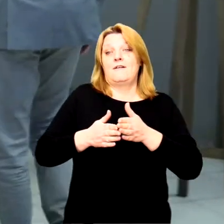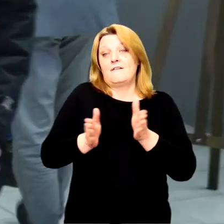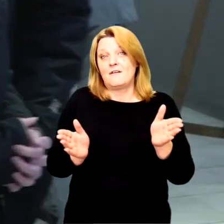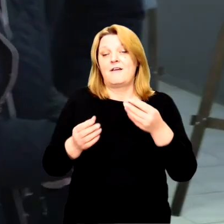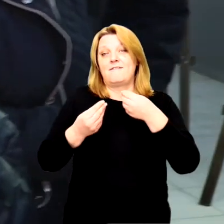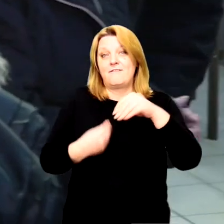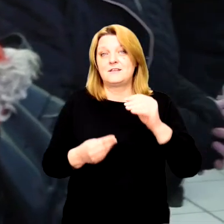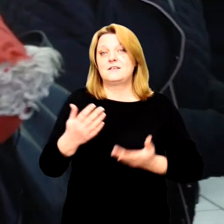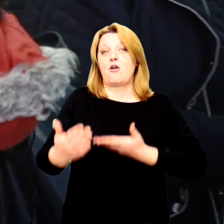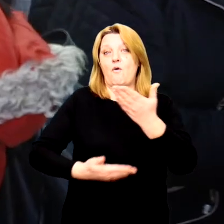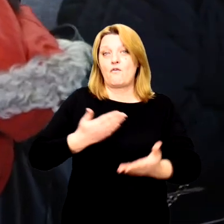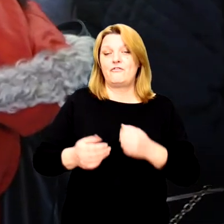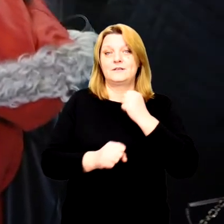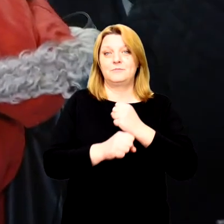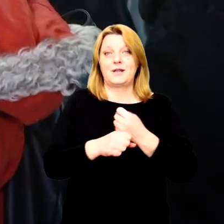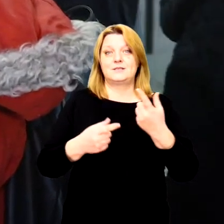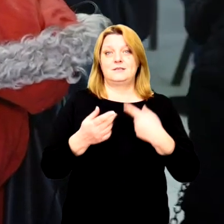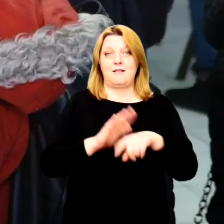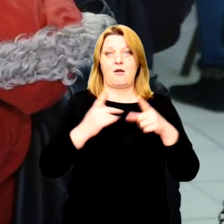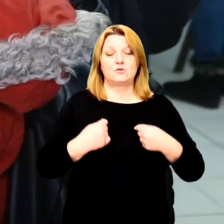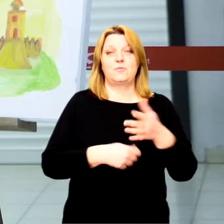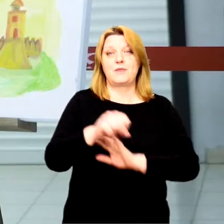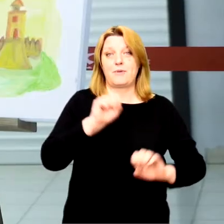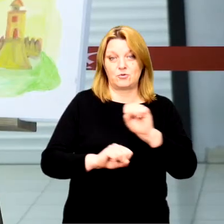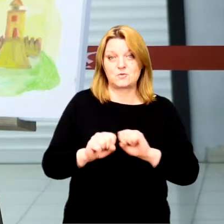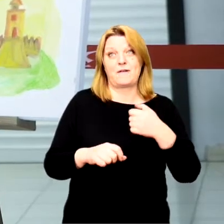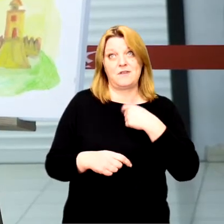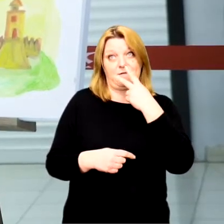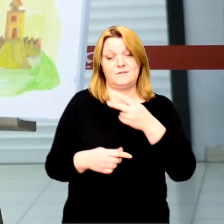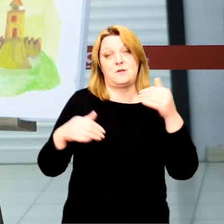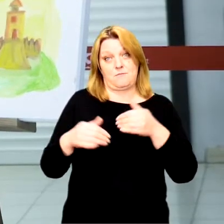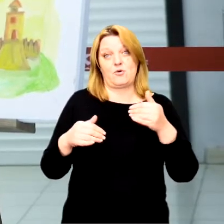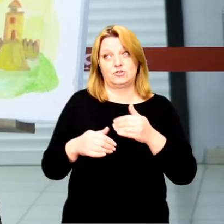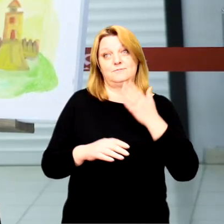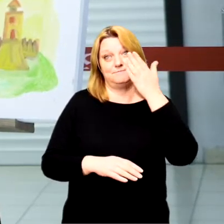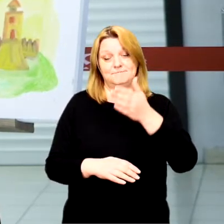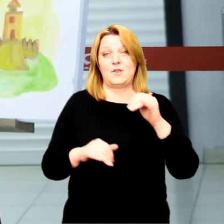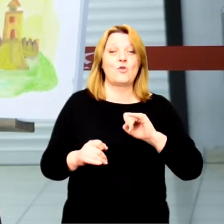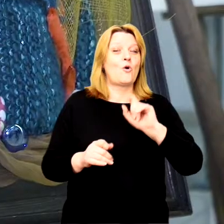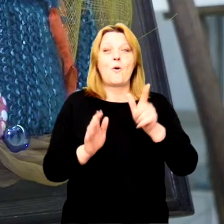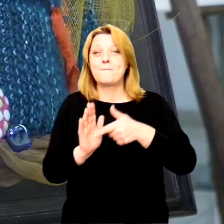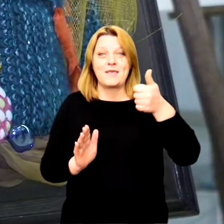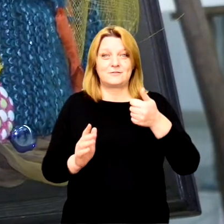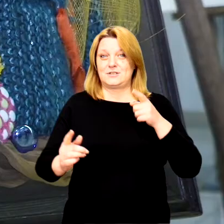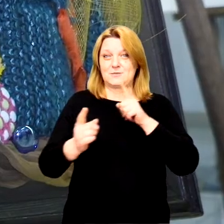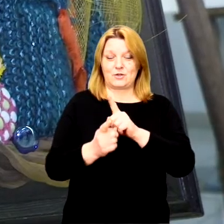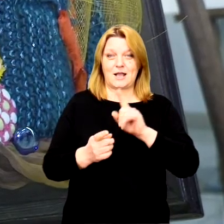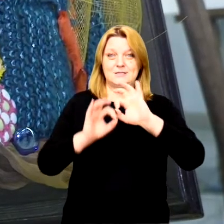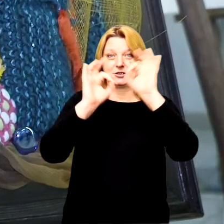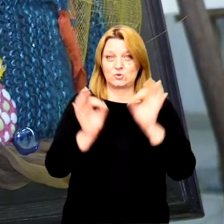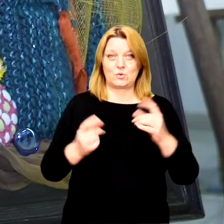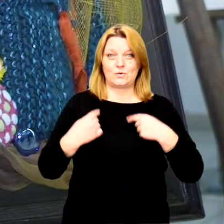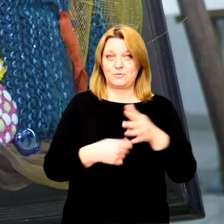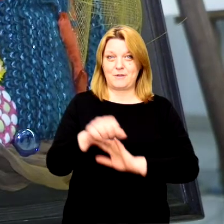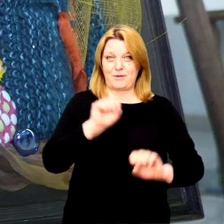o rozszerzeniu oferty pracy dla osób niepełnosprawnych i w tym obszarze widzę takie możliwości. Nie jest to pierwsze